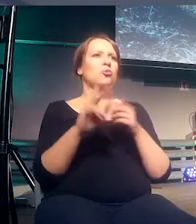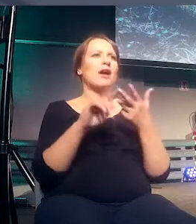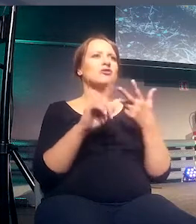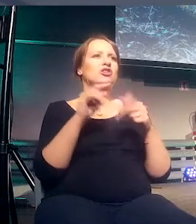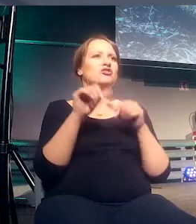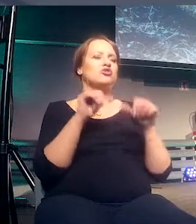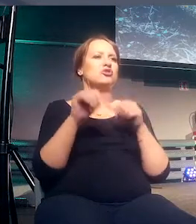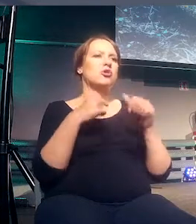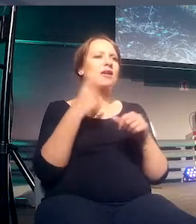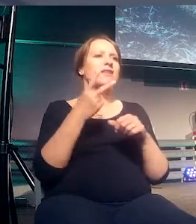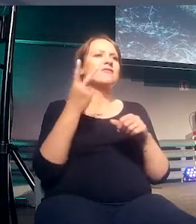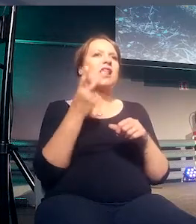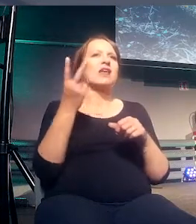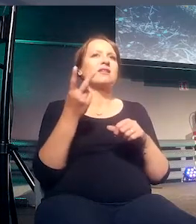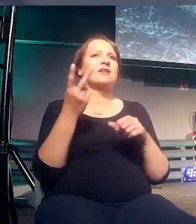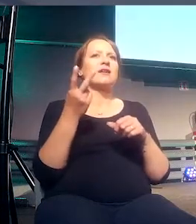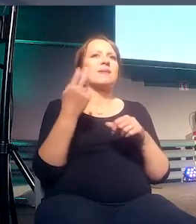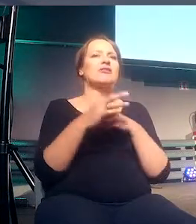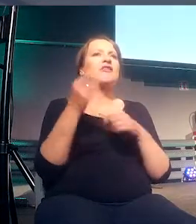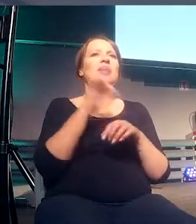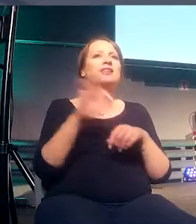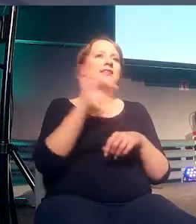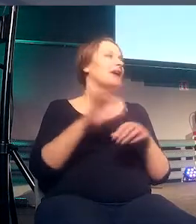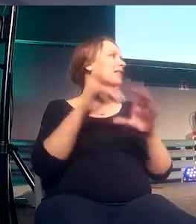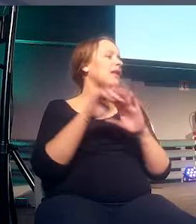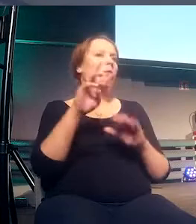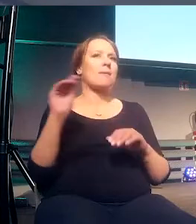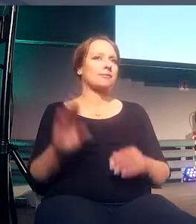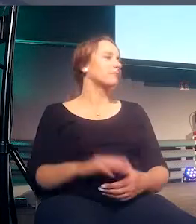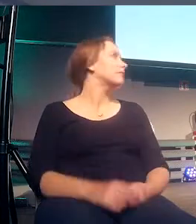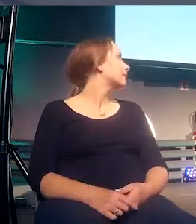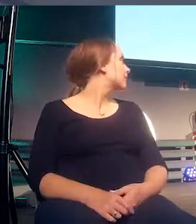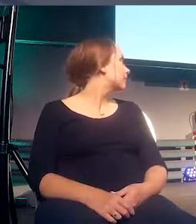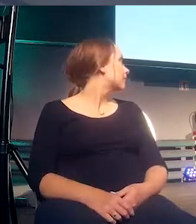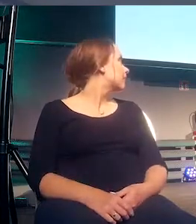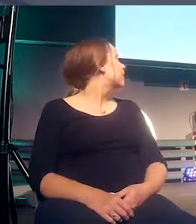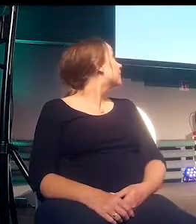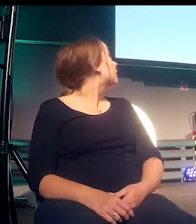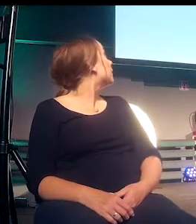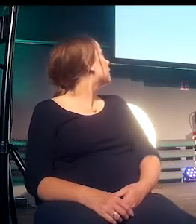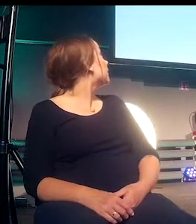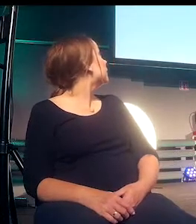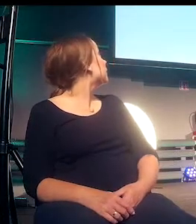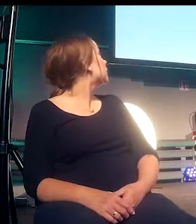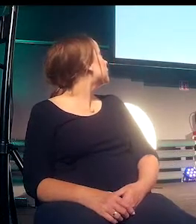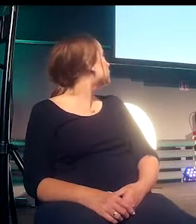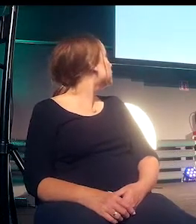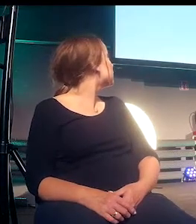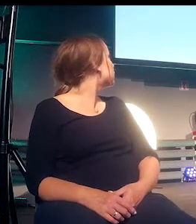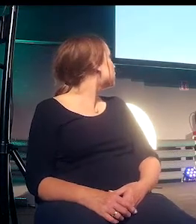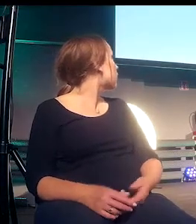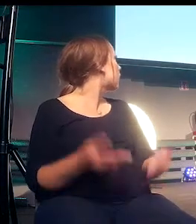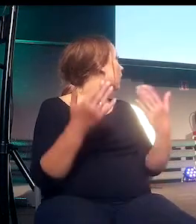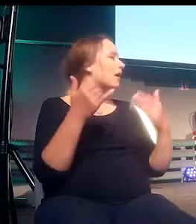pracowałam na pełen etat jako UX designer. Tylko że zanim trafiłam do Accenture, Pracowałam również w